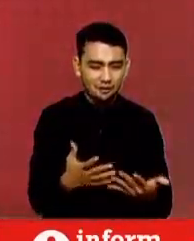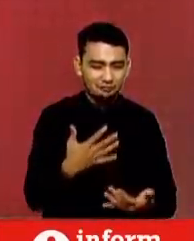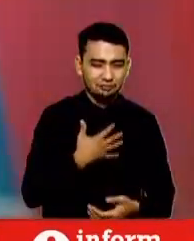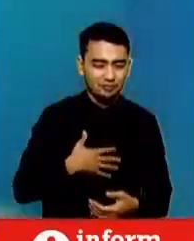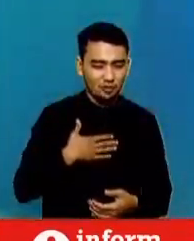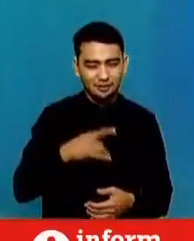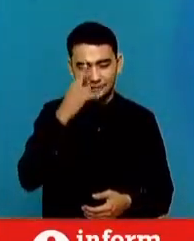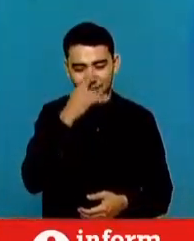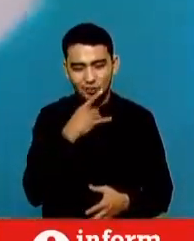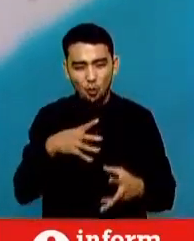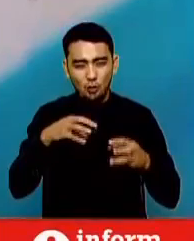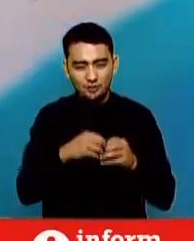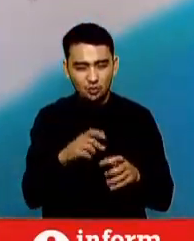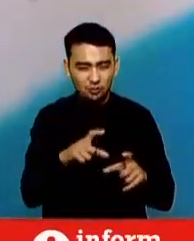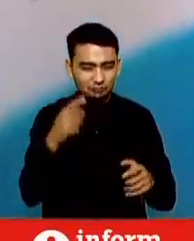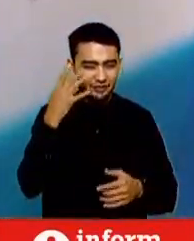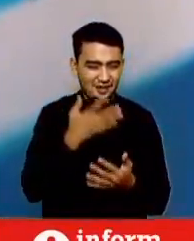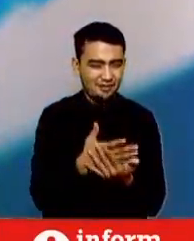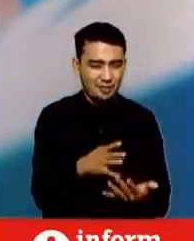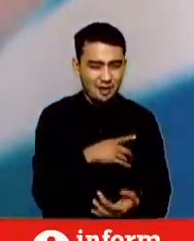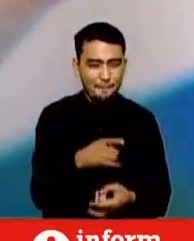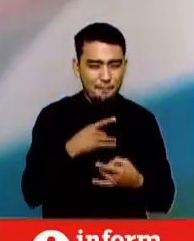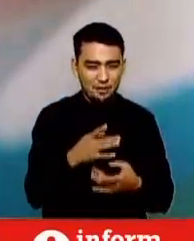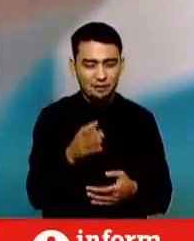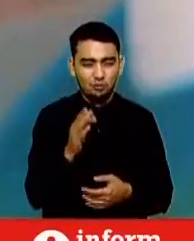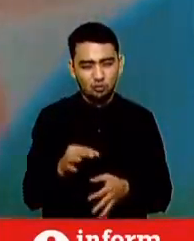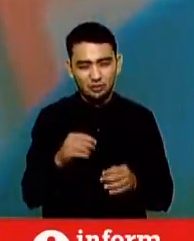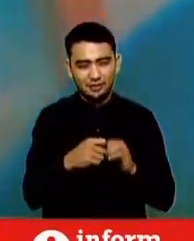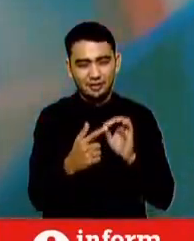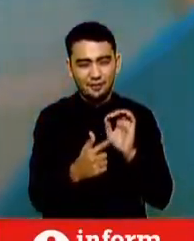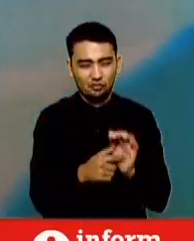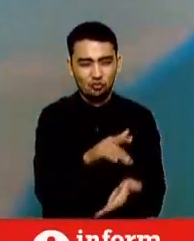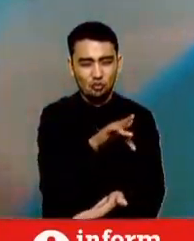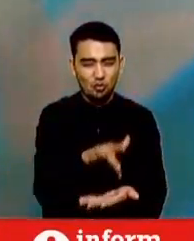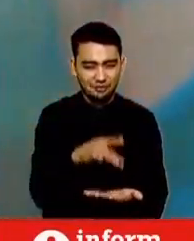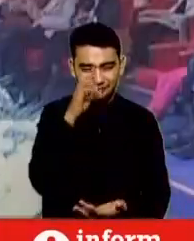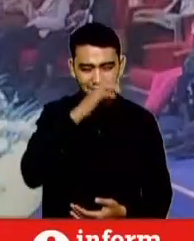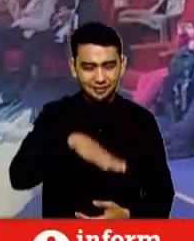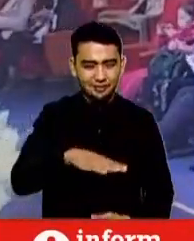волнующие казахстанское общество. Масштабное мероприятие пройдет в 17 городах страны.